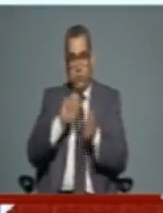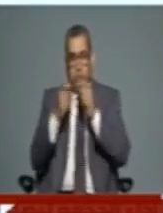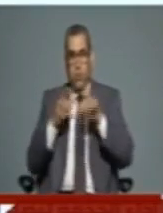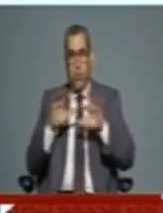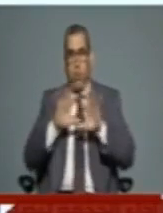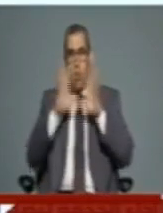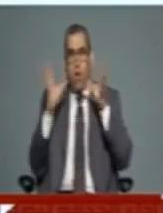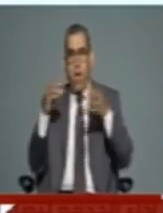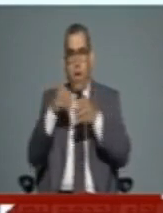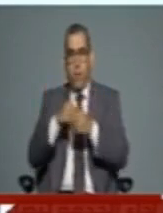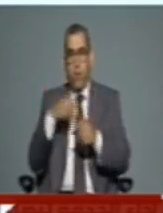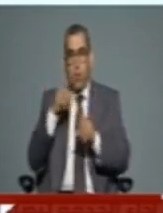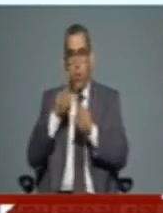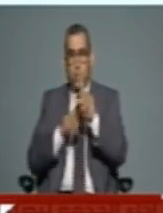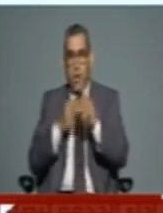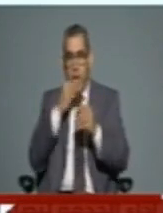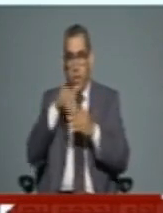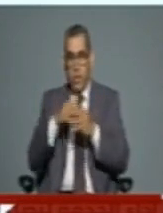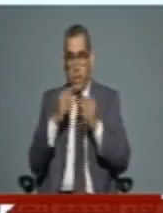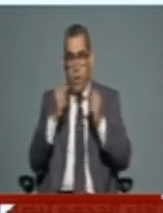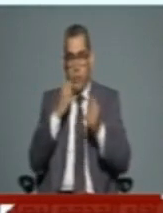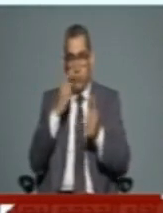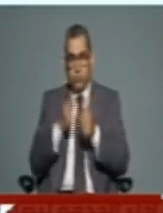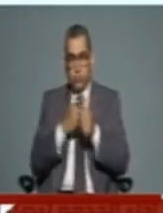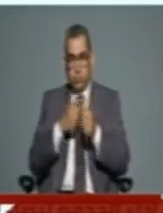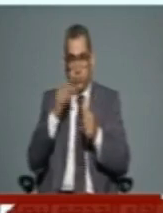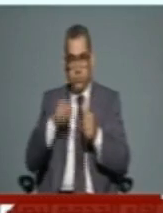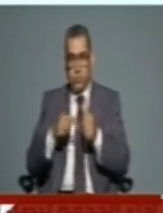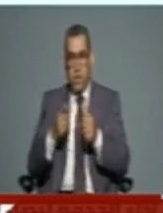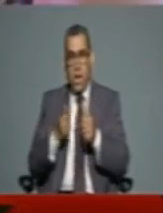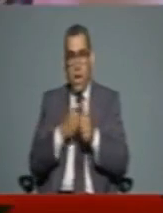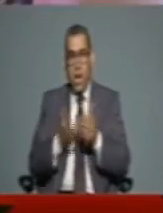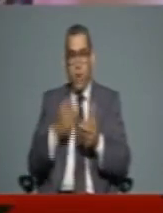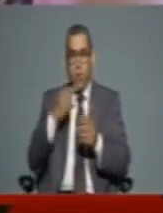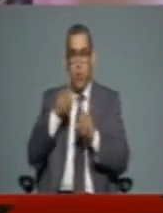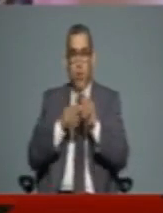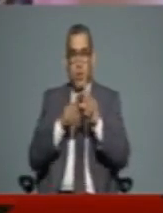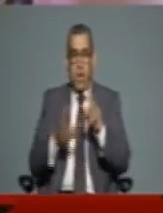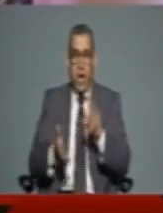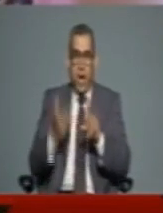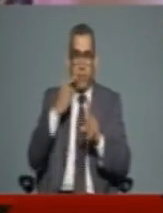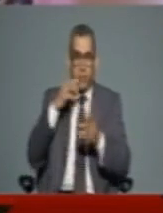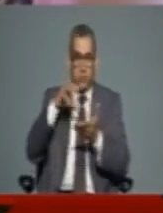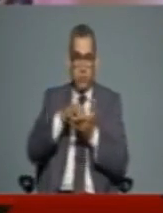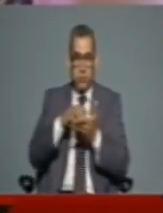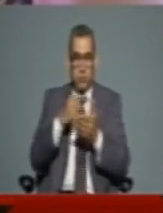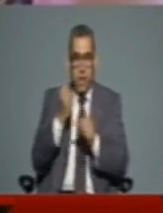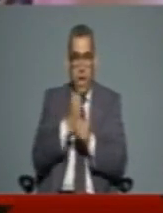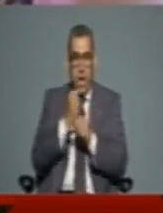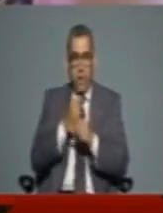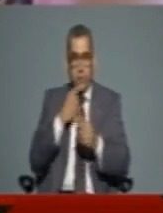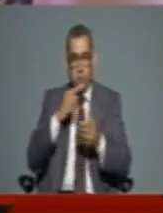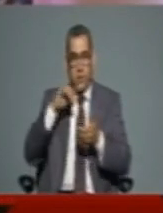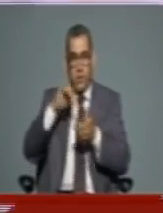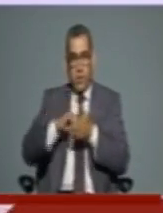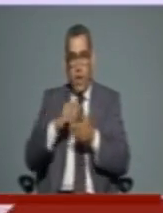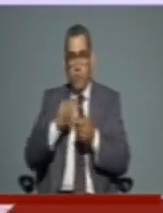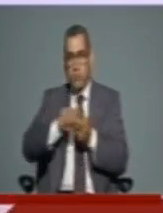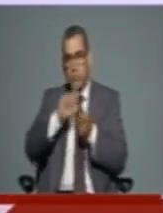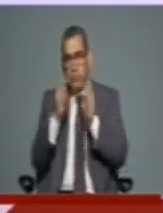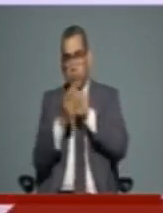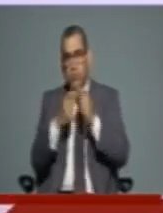الوزارة التموين تعتبر من أكبر الوزارات المشتركة في عملية التحول الرقمي، سواء